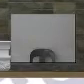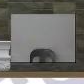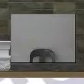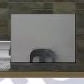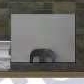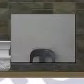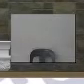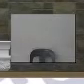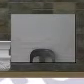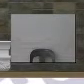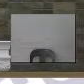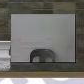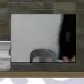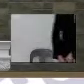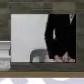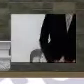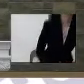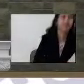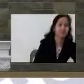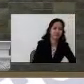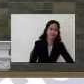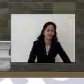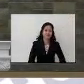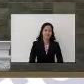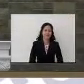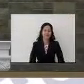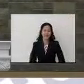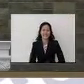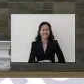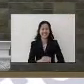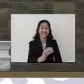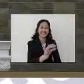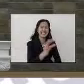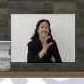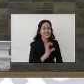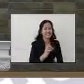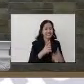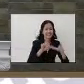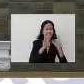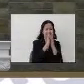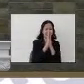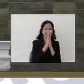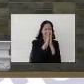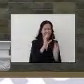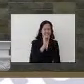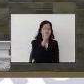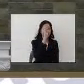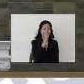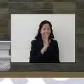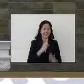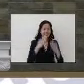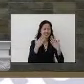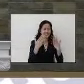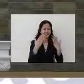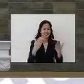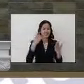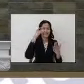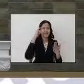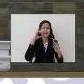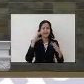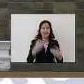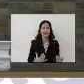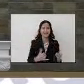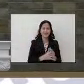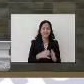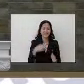O Diyos, maraming salamat po sa ginawa niyo po sa aming kalagitnaan. Pagpalain niyo po ang mga anak niyo na tikluptod na lumapit po sa inyong banal na trono,